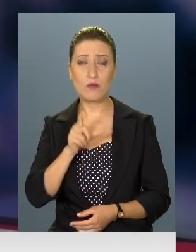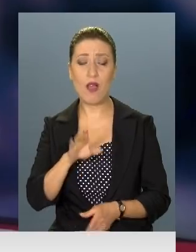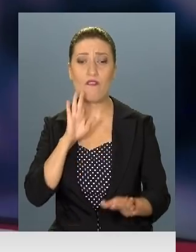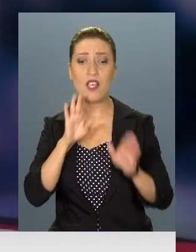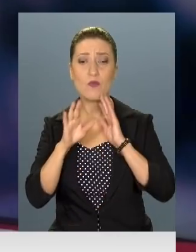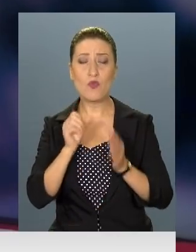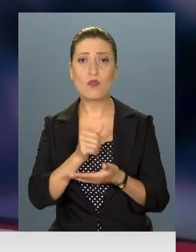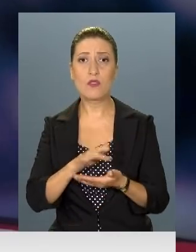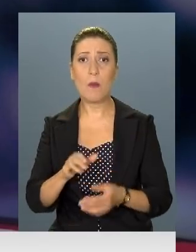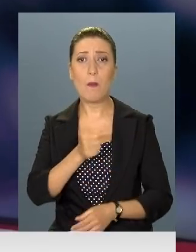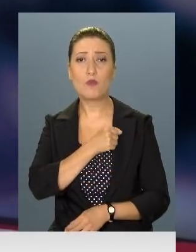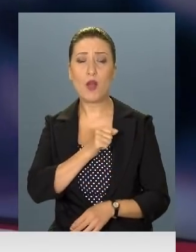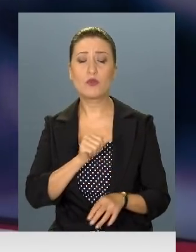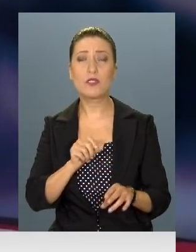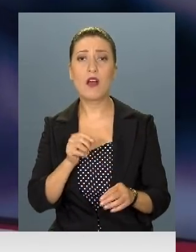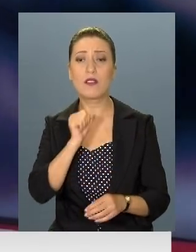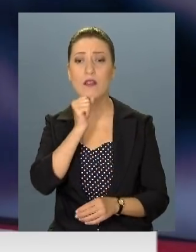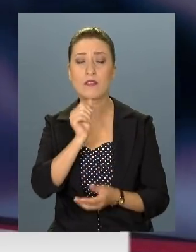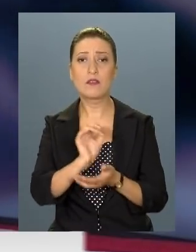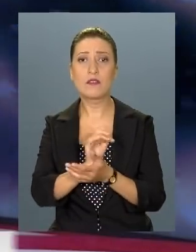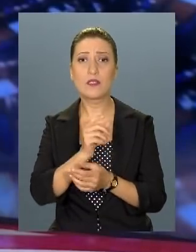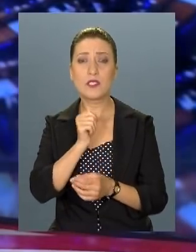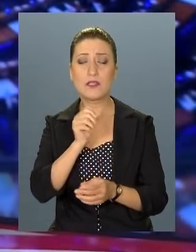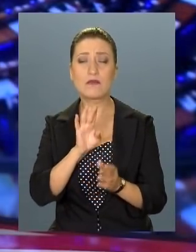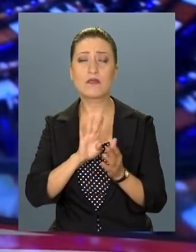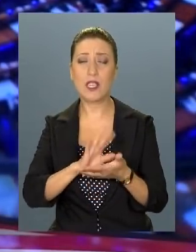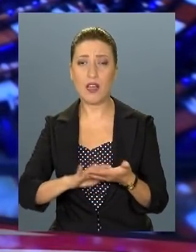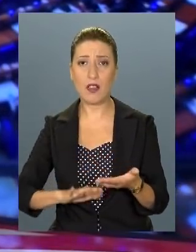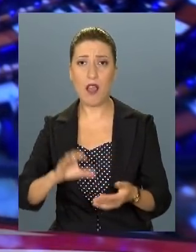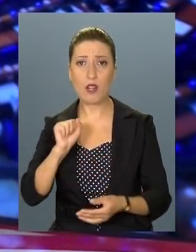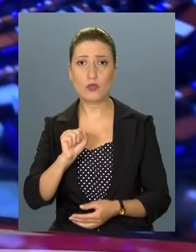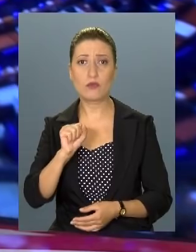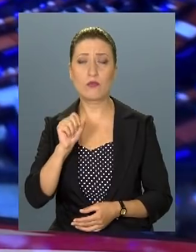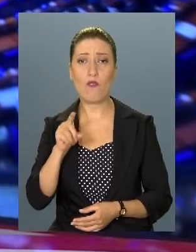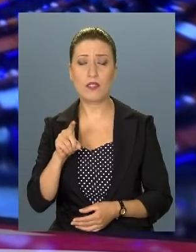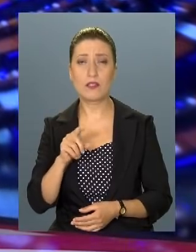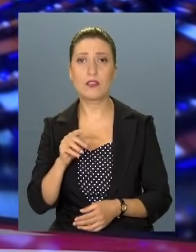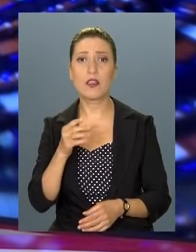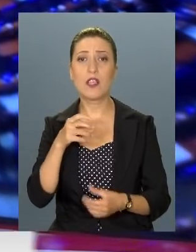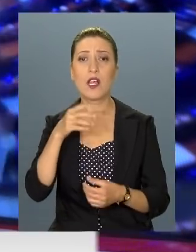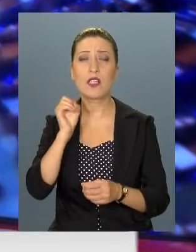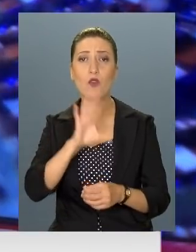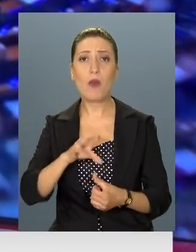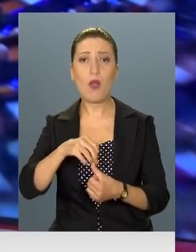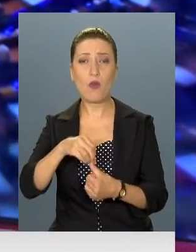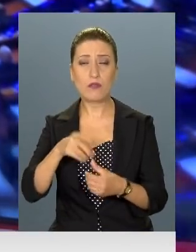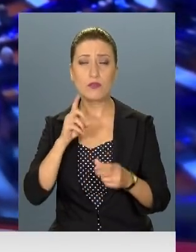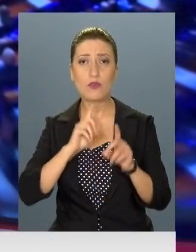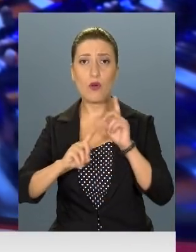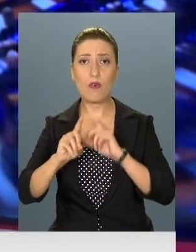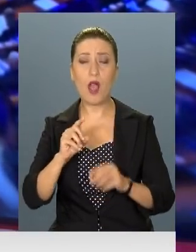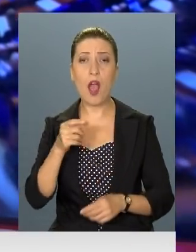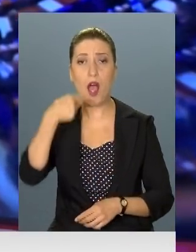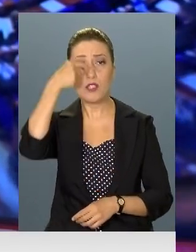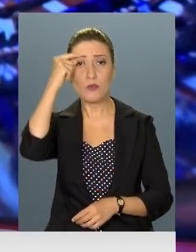նախարարի մամուլի քարտուղար Արծրուն Հովանեսյանն է գրել։ Շարունակենք Եվրոպայի խորհրդի խորհրդանական վեհաժողովում Ադրբեջանի